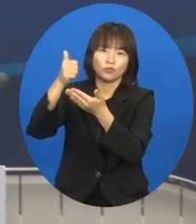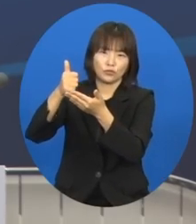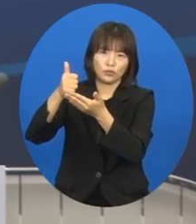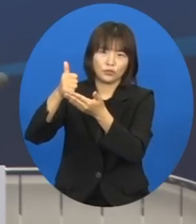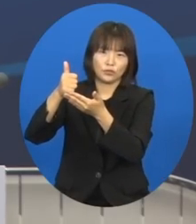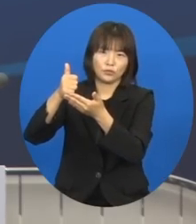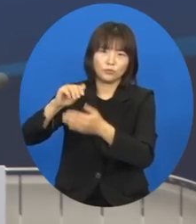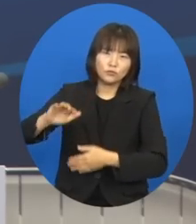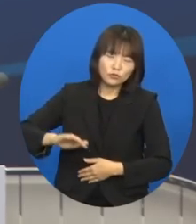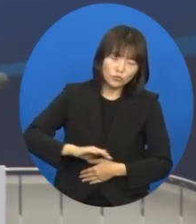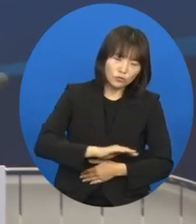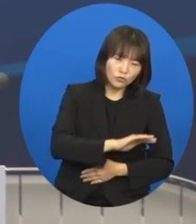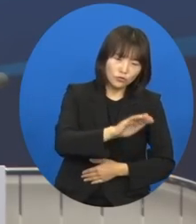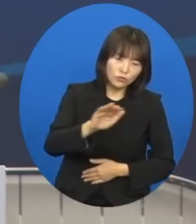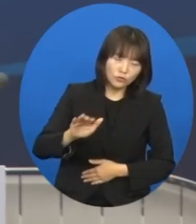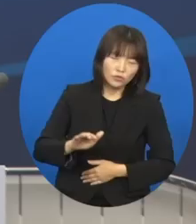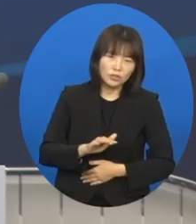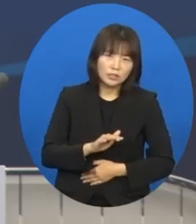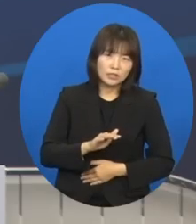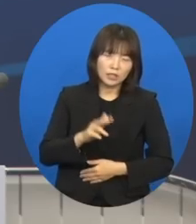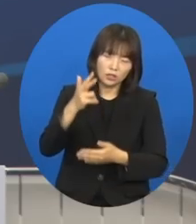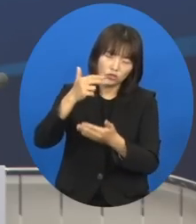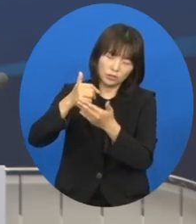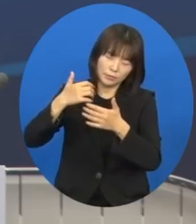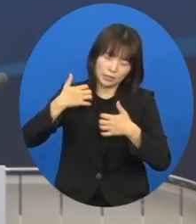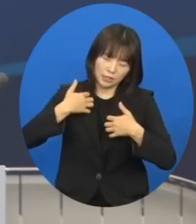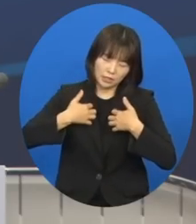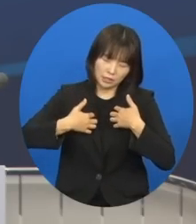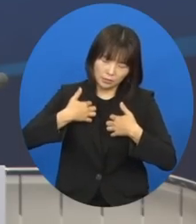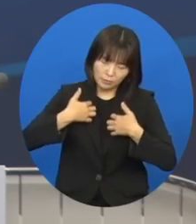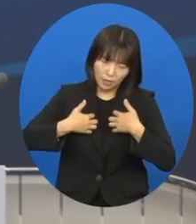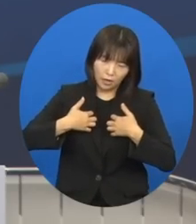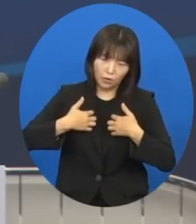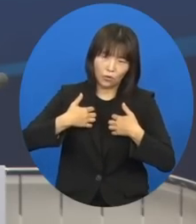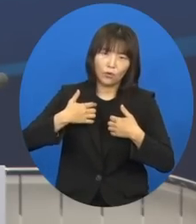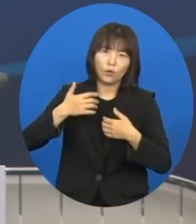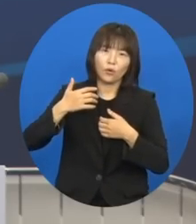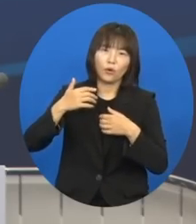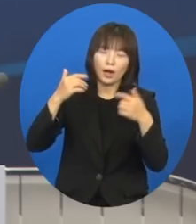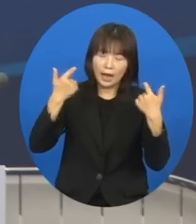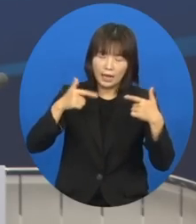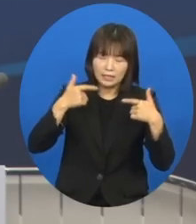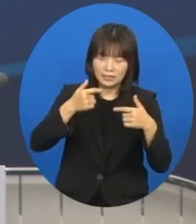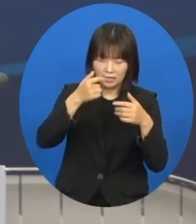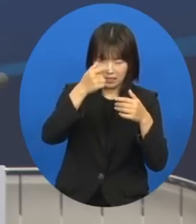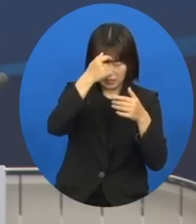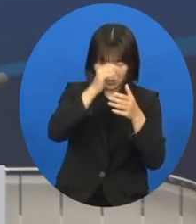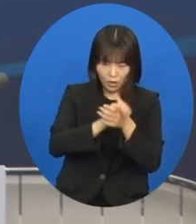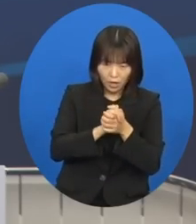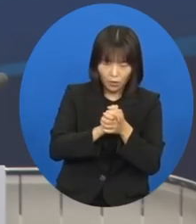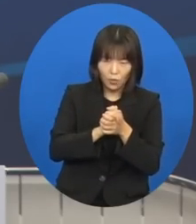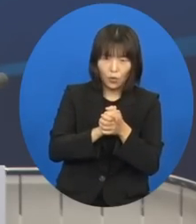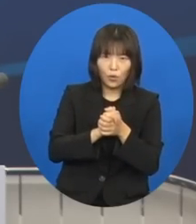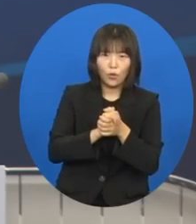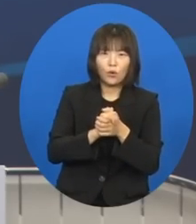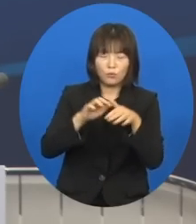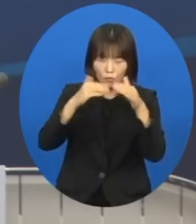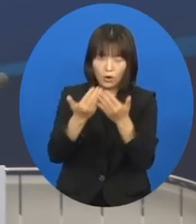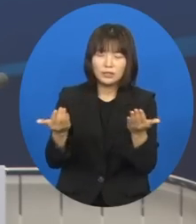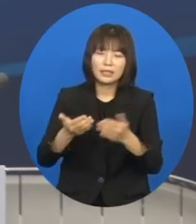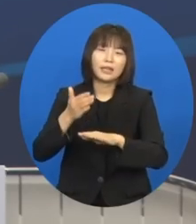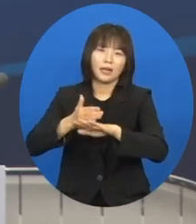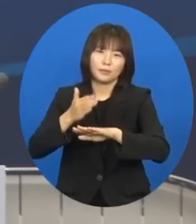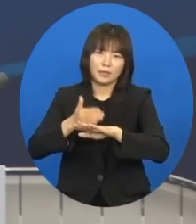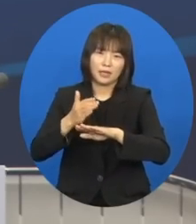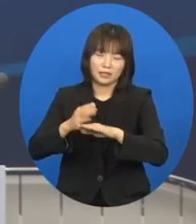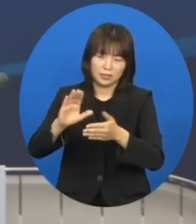우리가 기뻐하는 주님의 하나님 뜻대로 사는 사람, 항상 기뻐하고 쉬지 말고 기도하고 범사에 감사하는 그런 그리스도인이